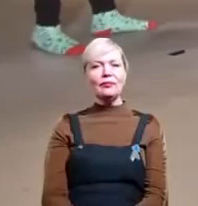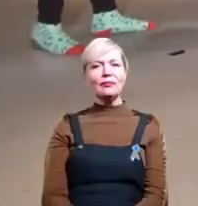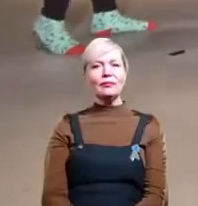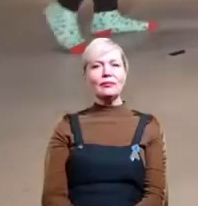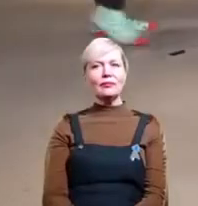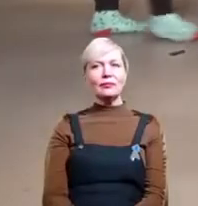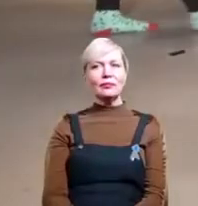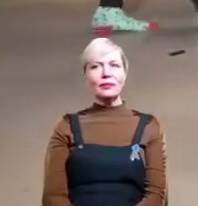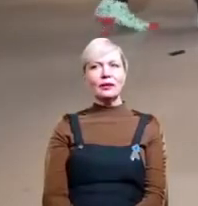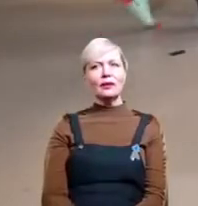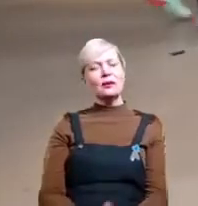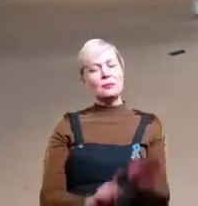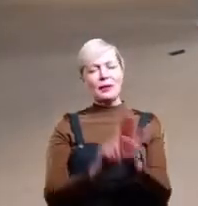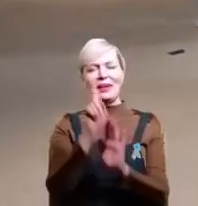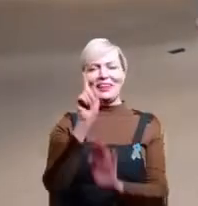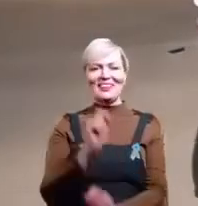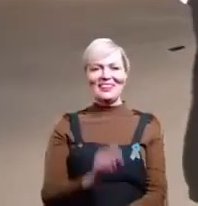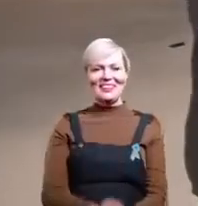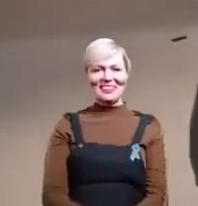Поехали.